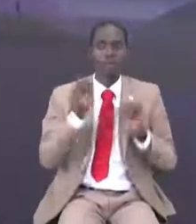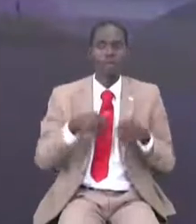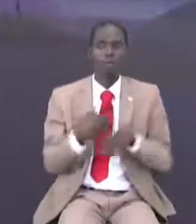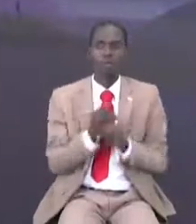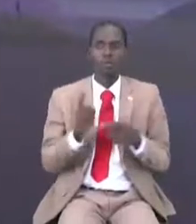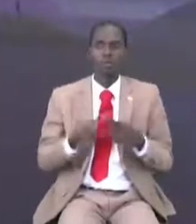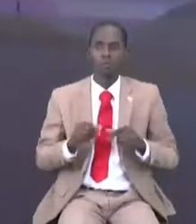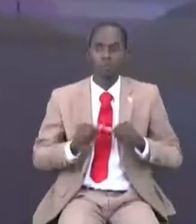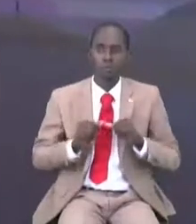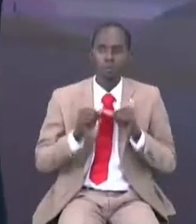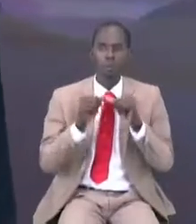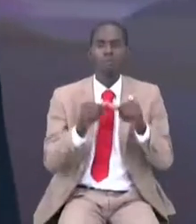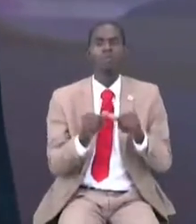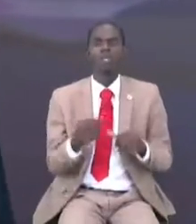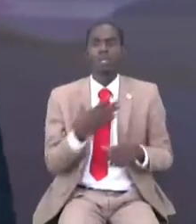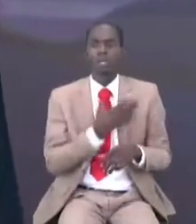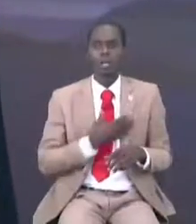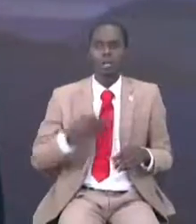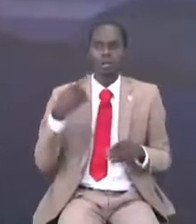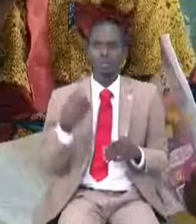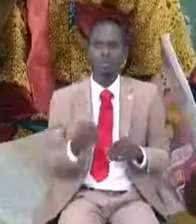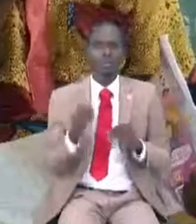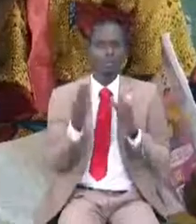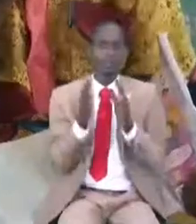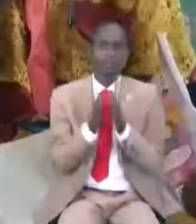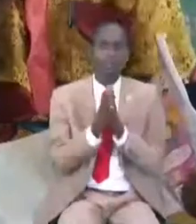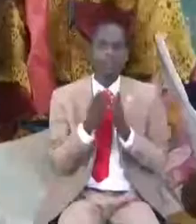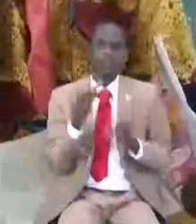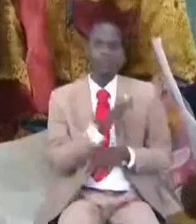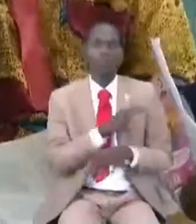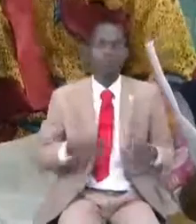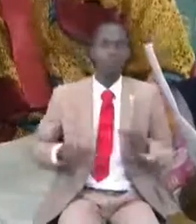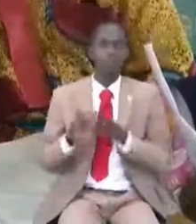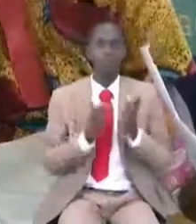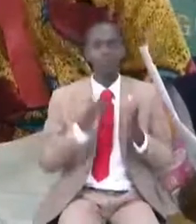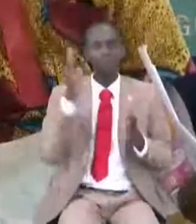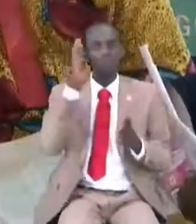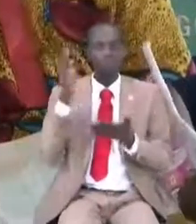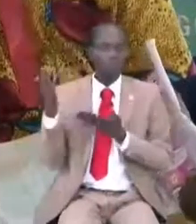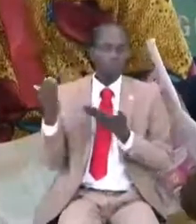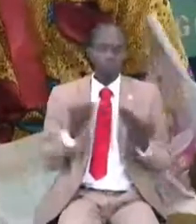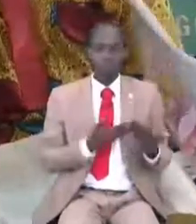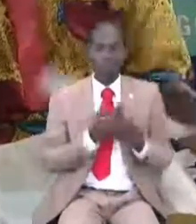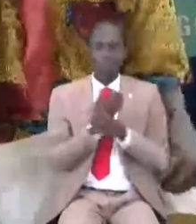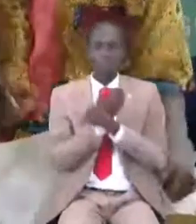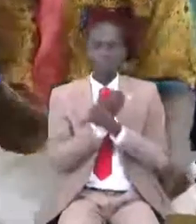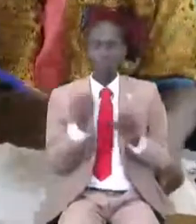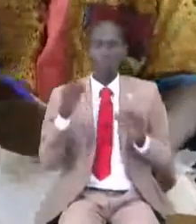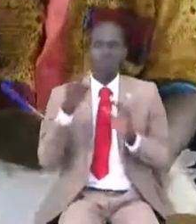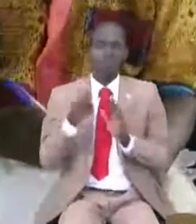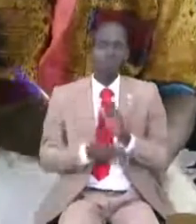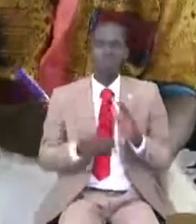Jésus-Christ apporte la sainteté, la sanctification dans votre vie, dans notre vie au nom de Jésus-Christ.